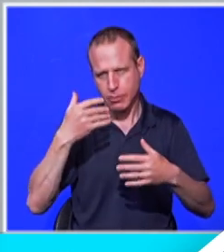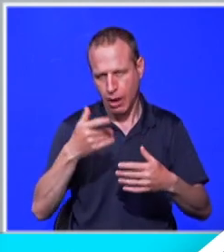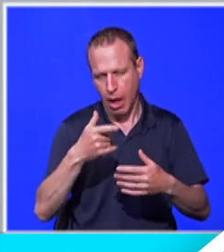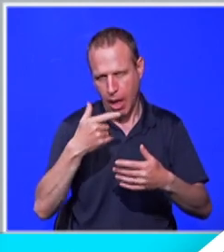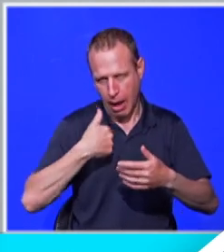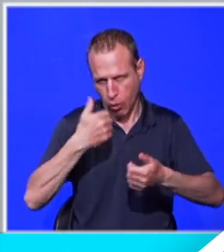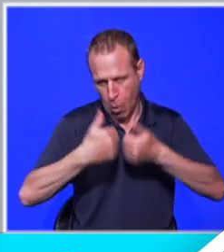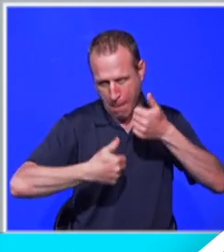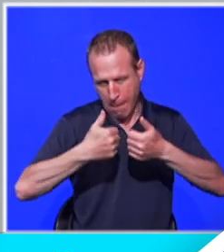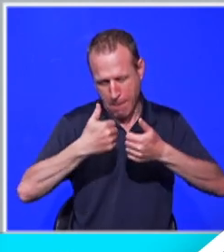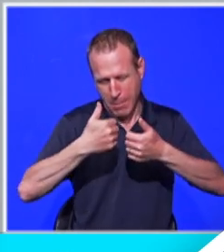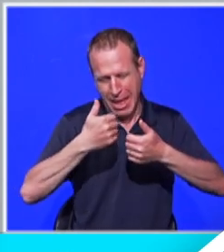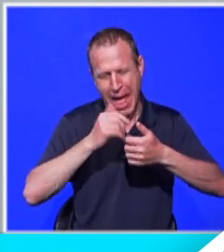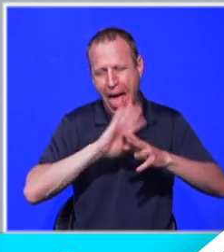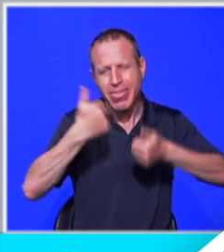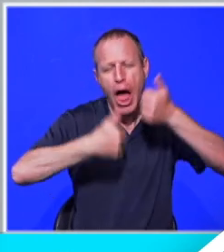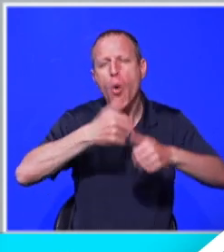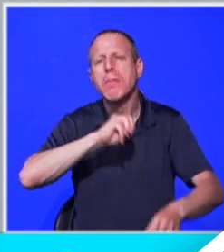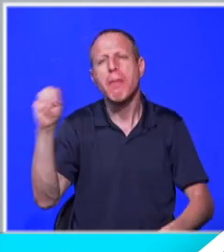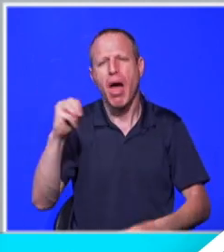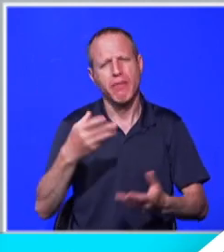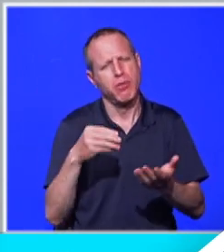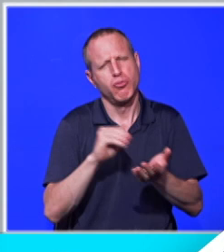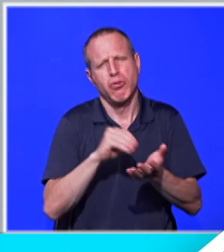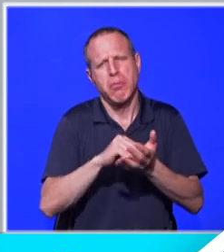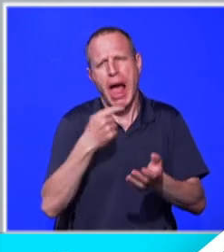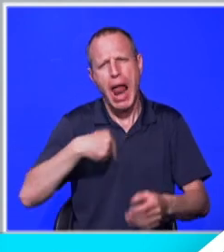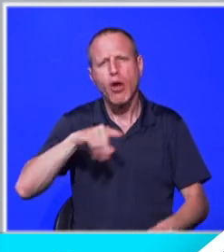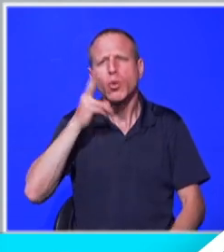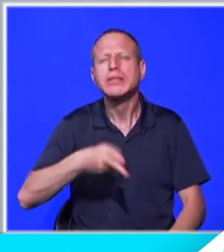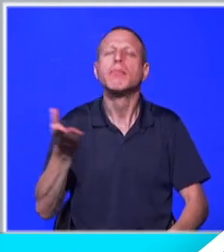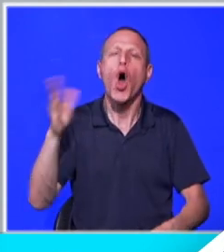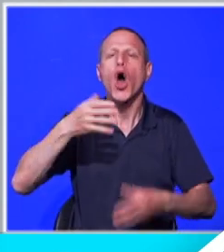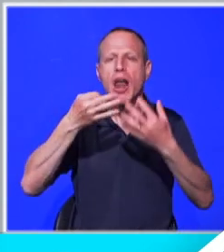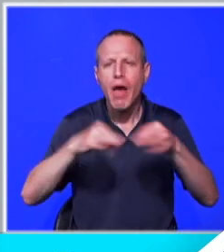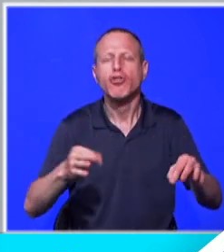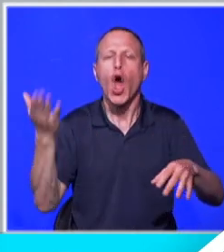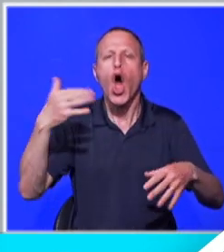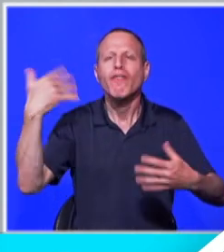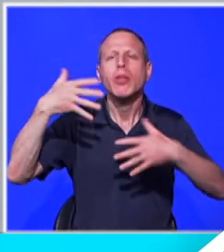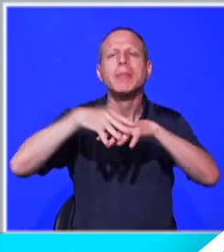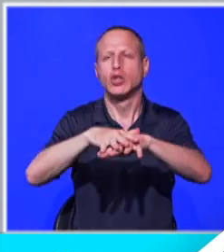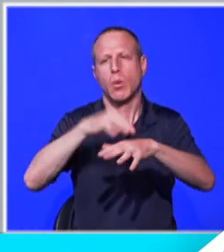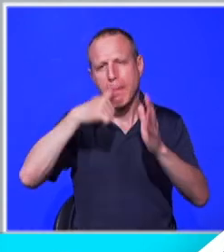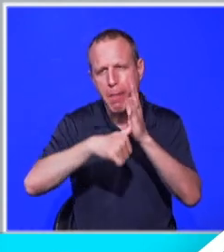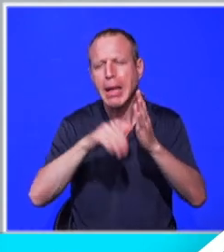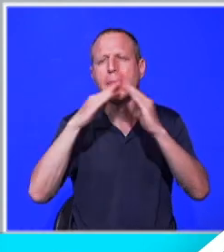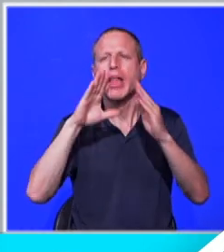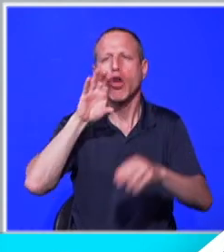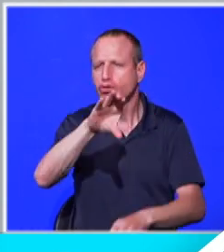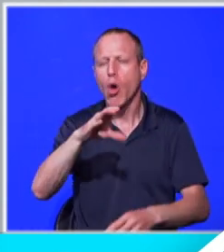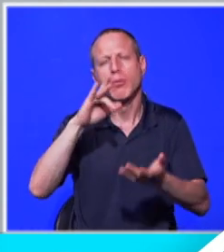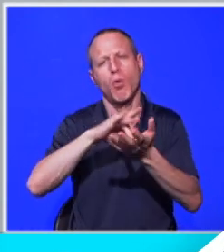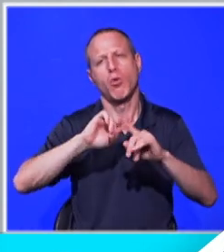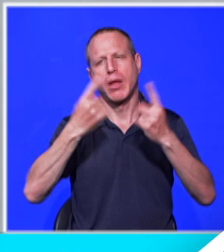לא תחרותית במערב. בשם אלוהים, מה פתאום אנחנו צריכים עוד לאפשר עוד ועוד מיזוגים בבנקים, בבתי ההשקעות,